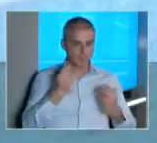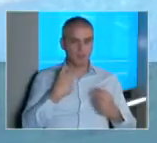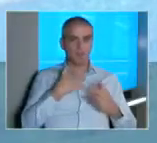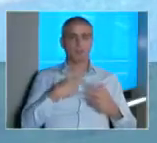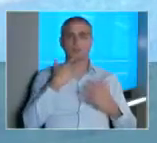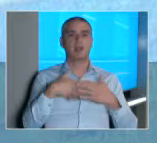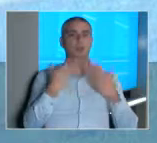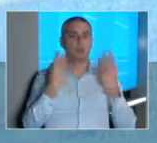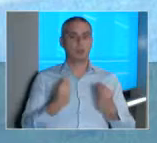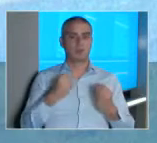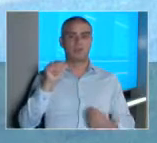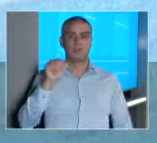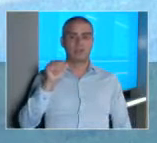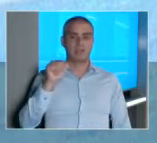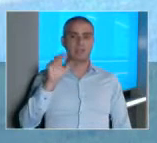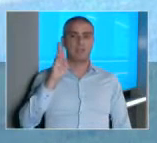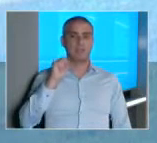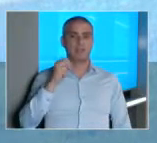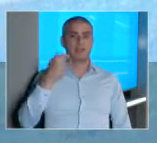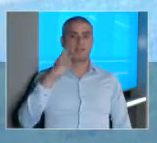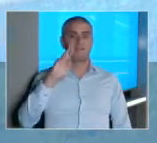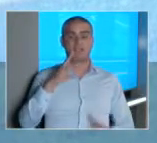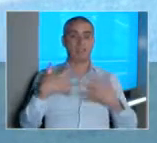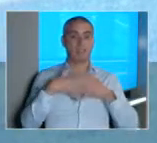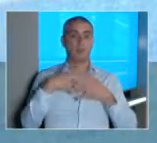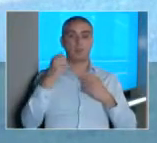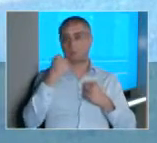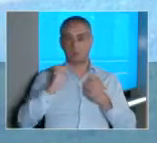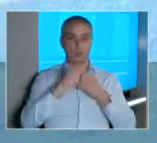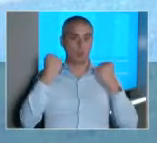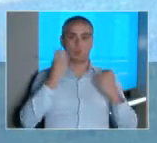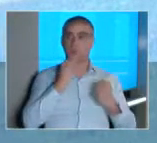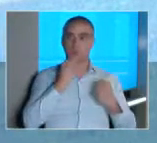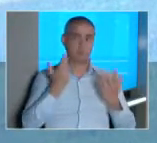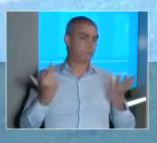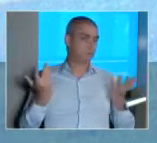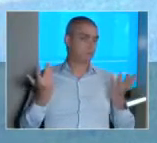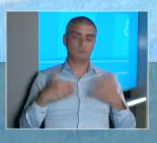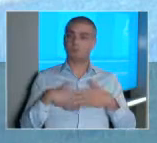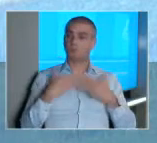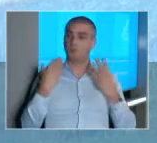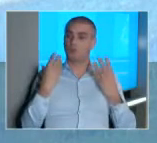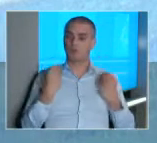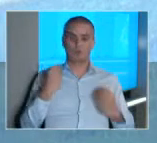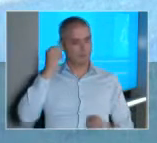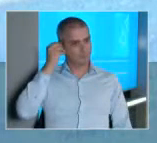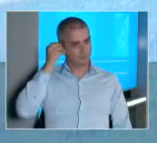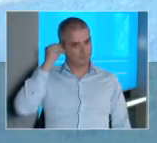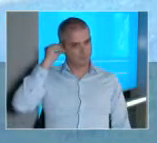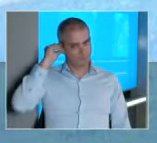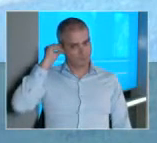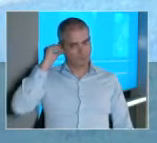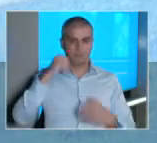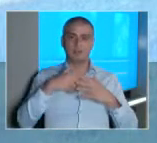בשביל להגיד. הימ בן גמיר, איחוד מפלגות הימין, או עוצמה יהודית, נכון? בוקר, עוצמה יהודית.